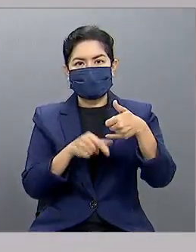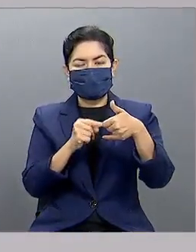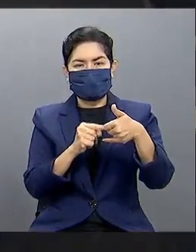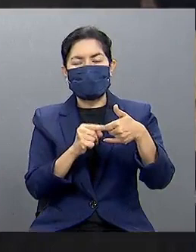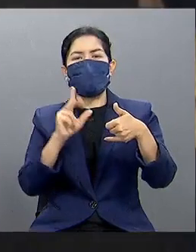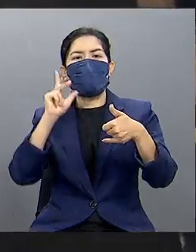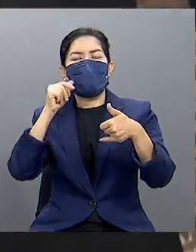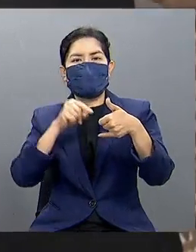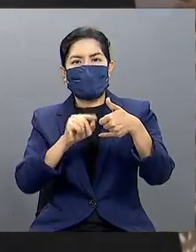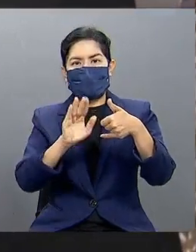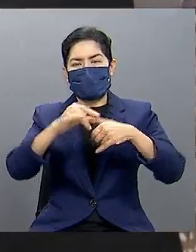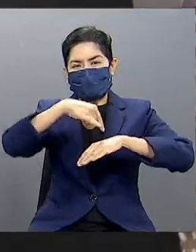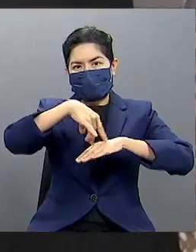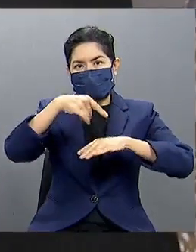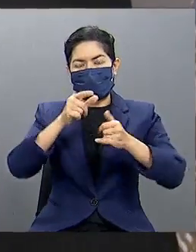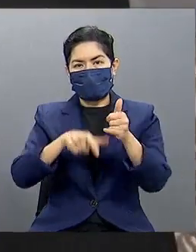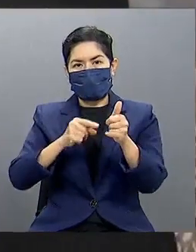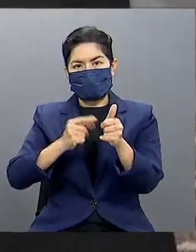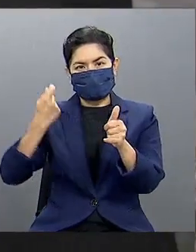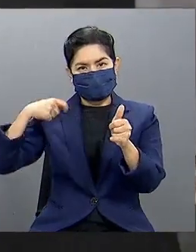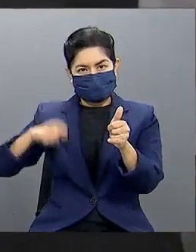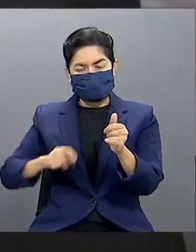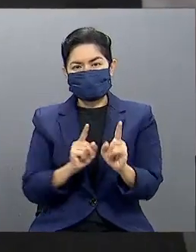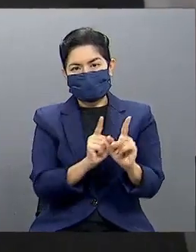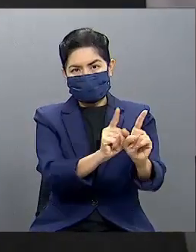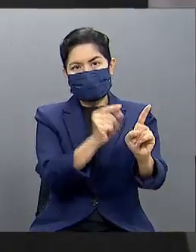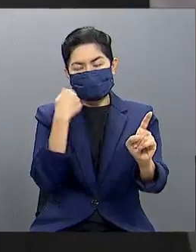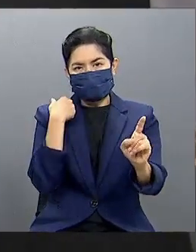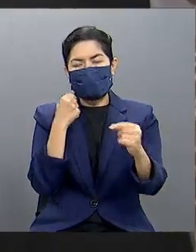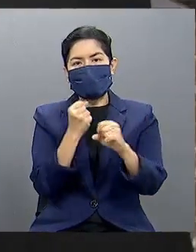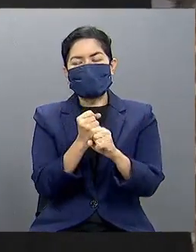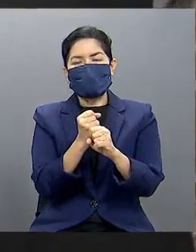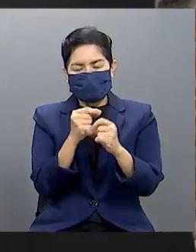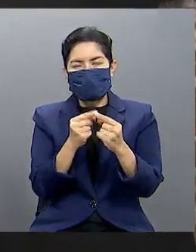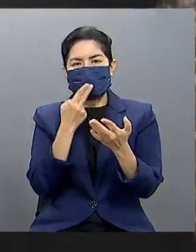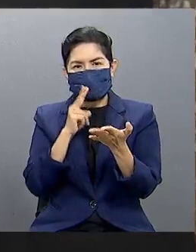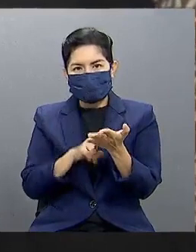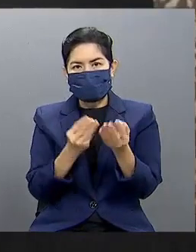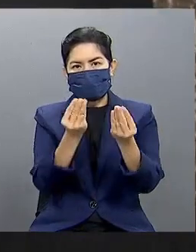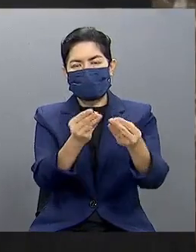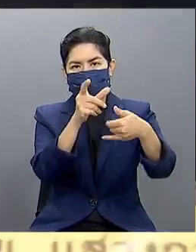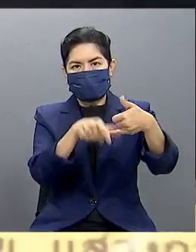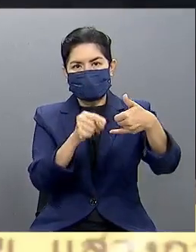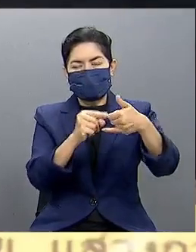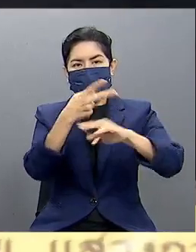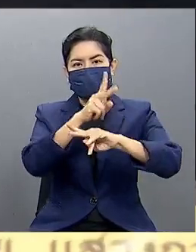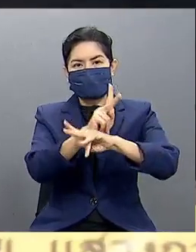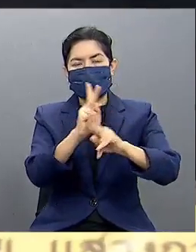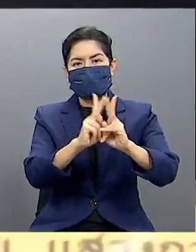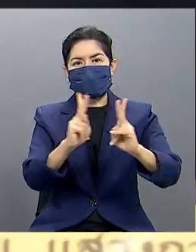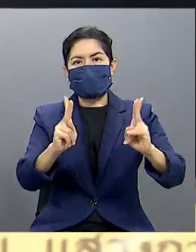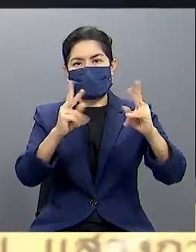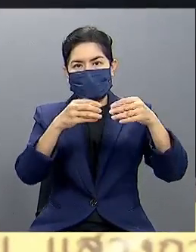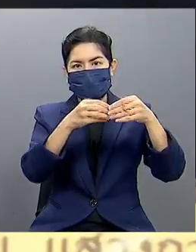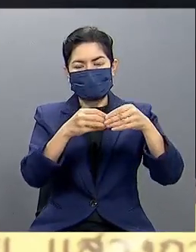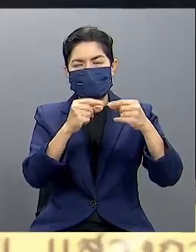ที่รัฐสภาค่ะไปยื่นหนังสือถึงคุณสมชายแสวงการประธานคณะกรรมการสิทธิมนุษยชนสิทธิเสรีภาพและการ